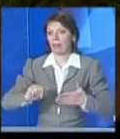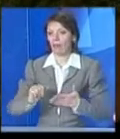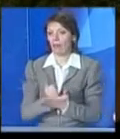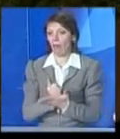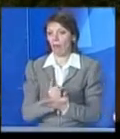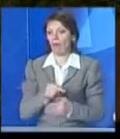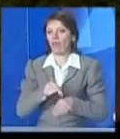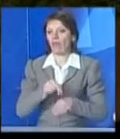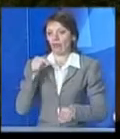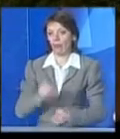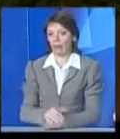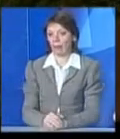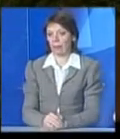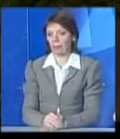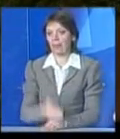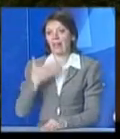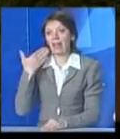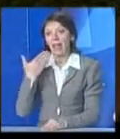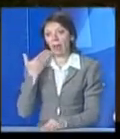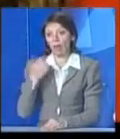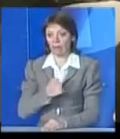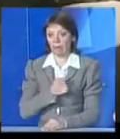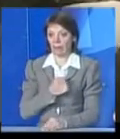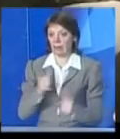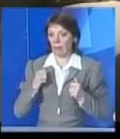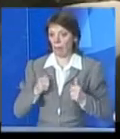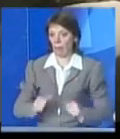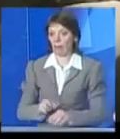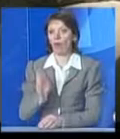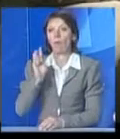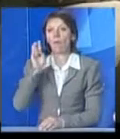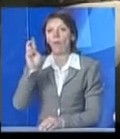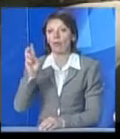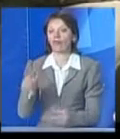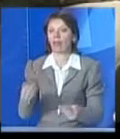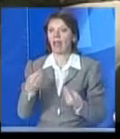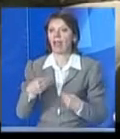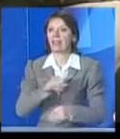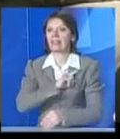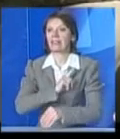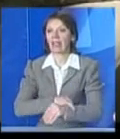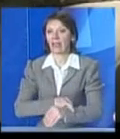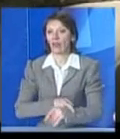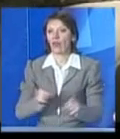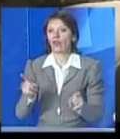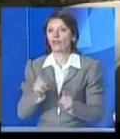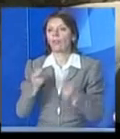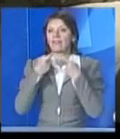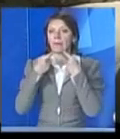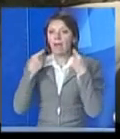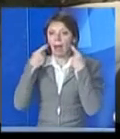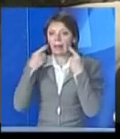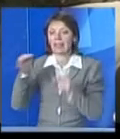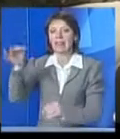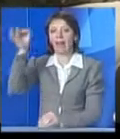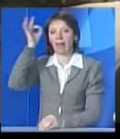стукає легко, спокійно. Боже, дай сили, щоб сміхатись і